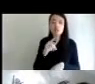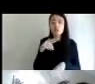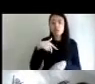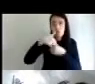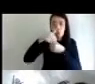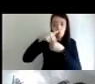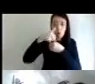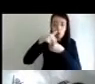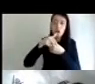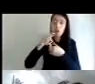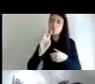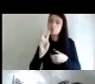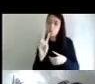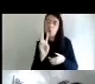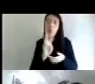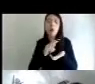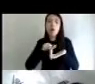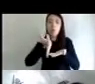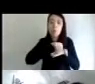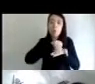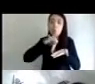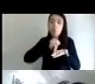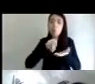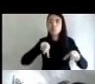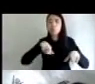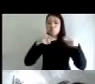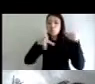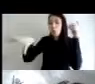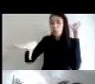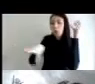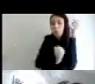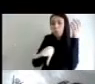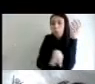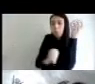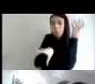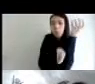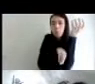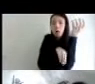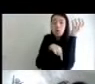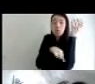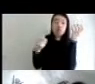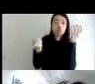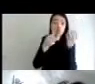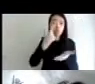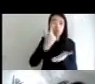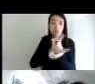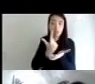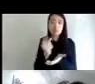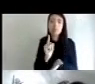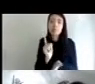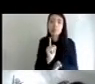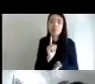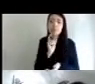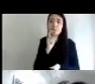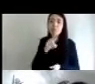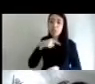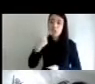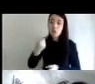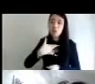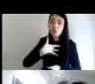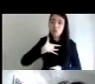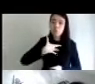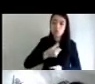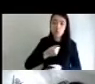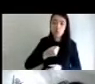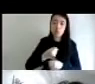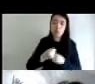啦、水分啦，而更加重要嘅係咧，佢另外一個功能咧係要